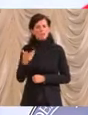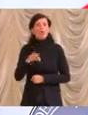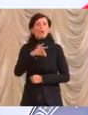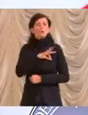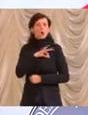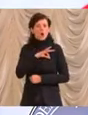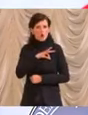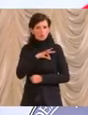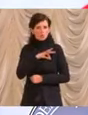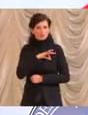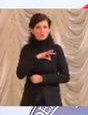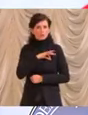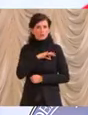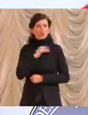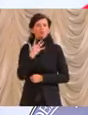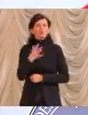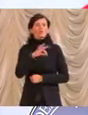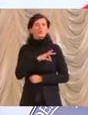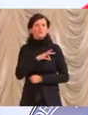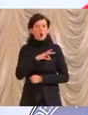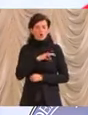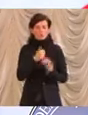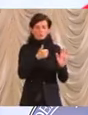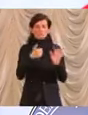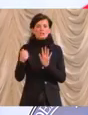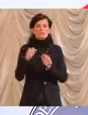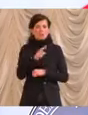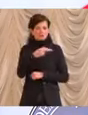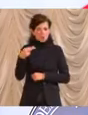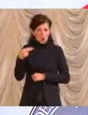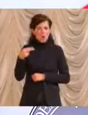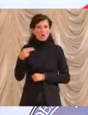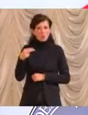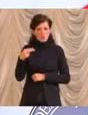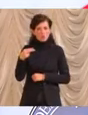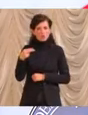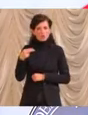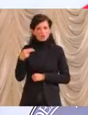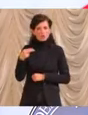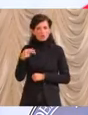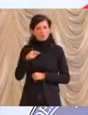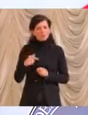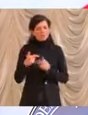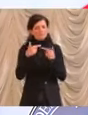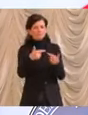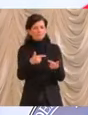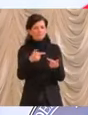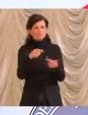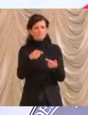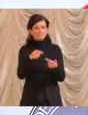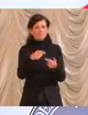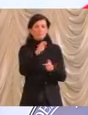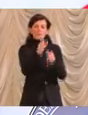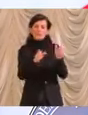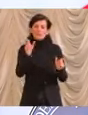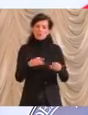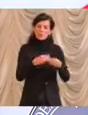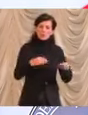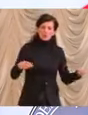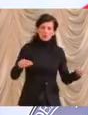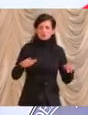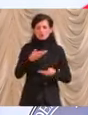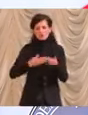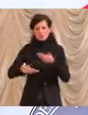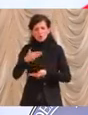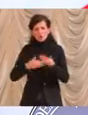bonus indennizi, come sapete, da 600 euro che vanno a beneficio dei liberi professionisti, collaboratori